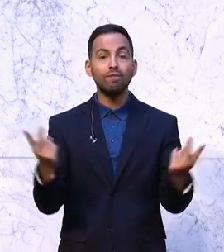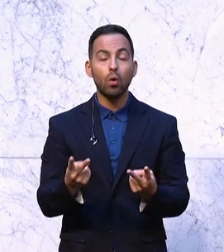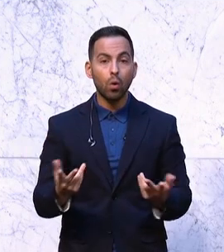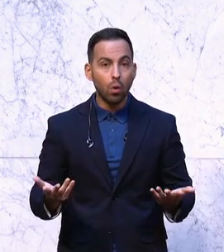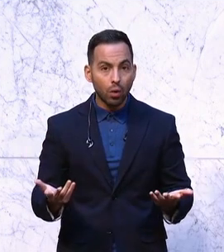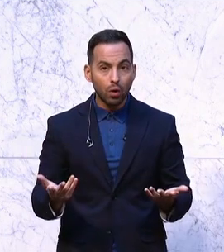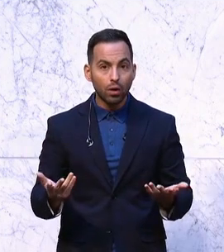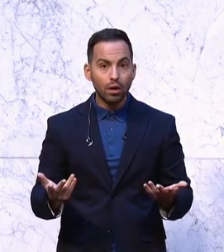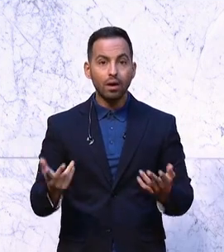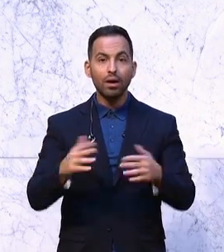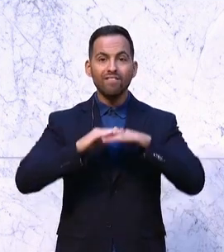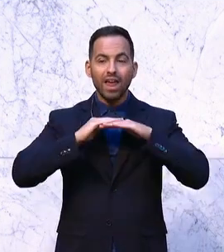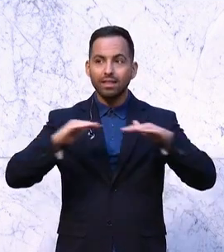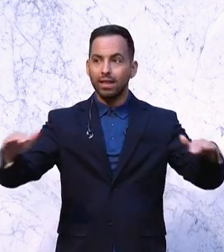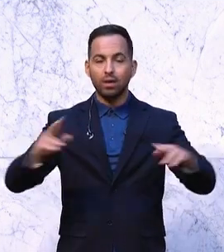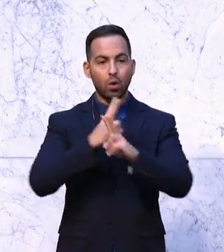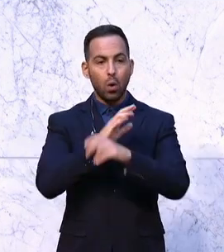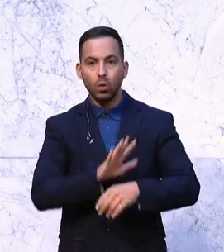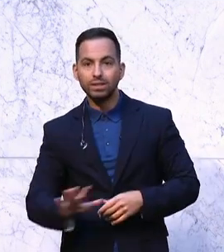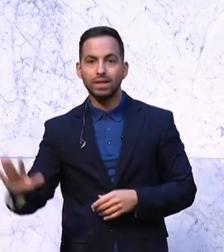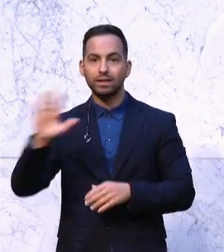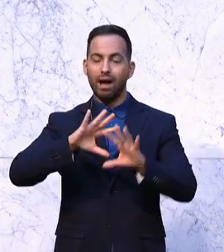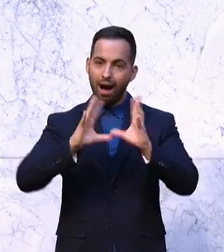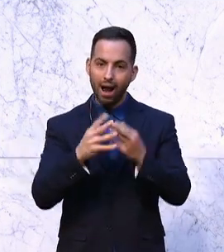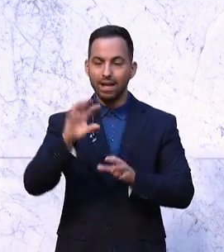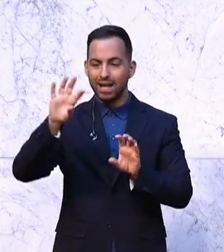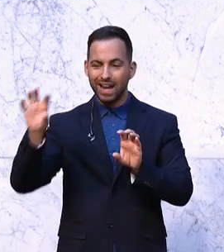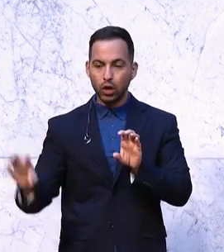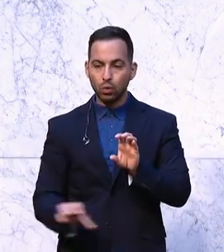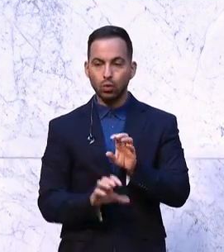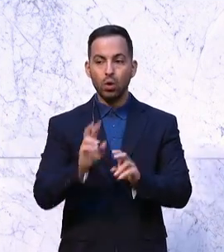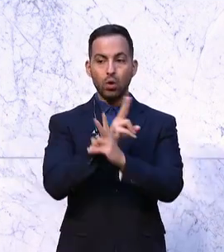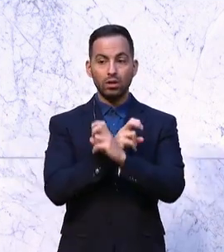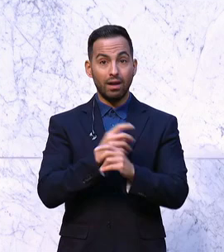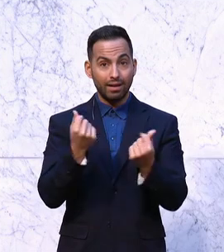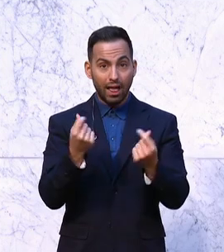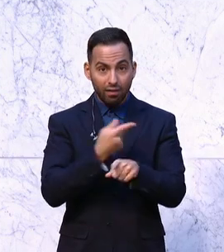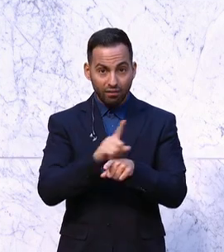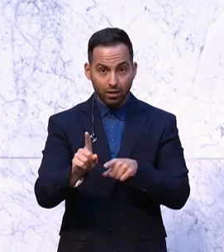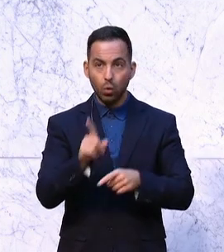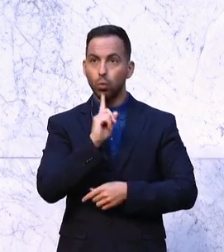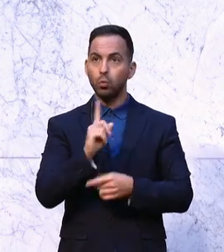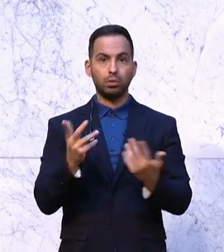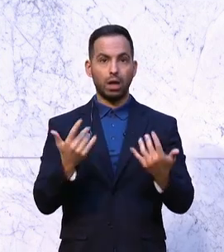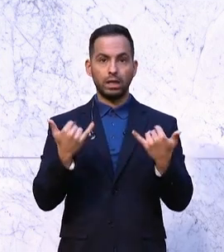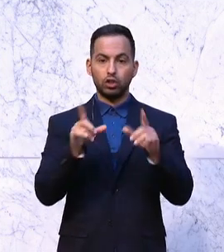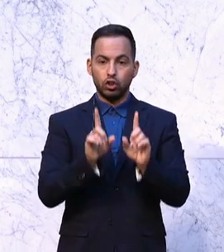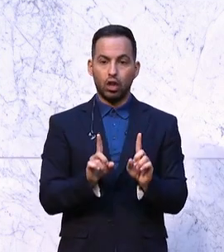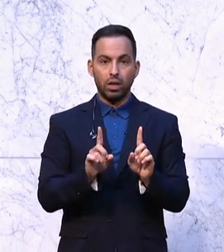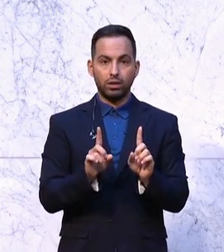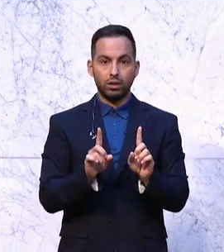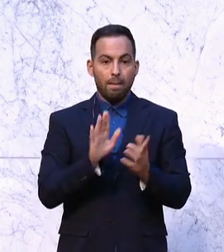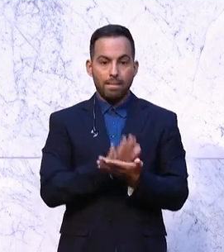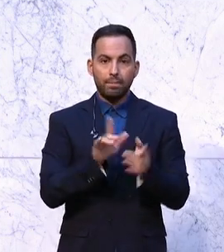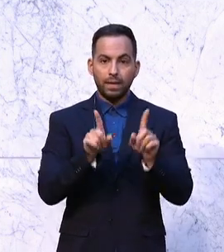Chancenindex flächendeckend in allen Regionen Österreichs? Das Geld fehlt. Es wird nur der Status quo einzementiert.